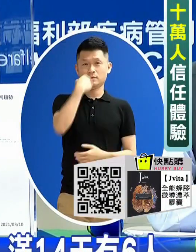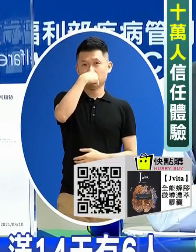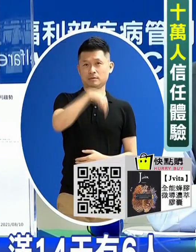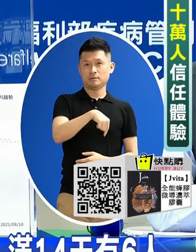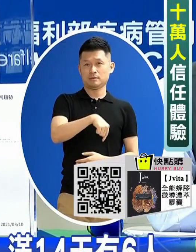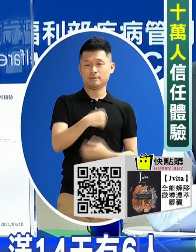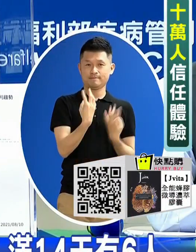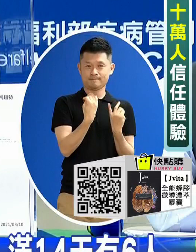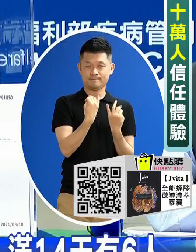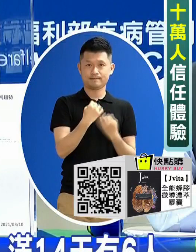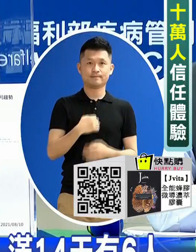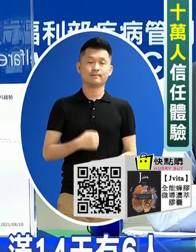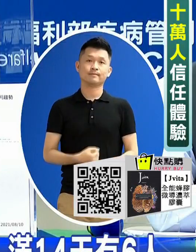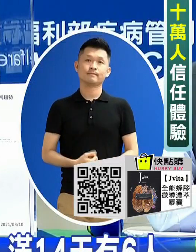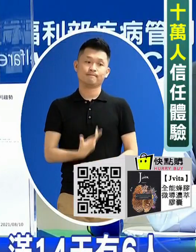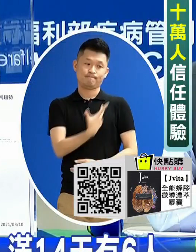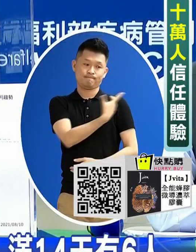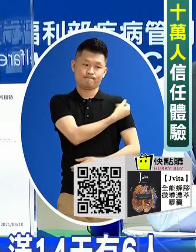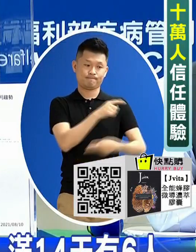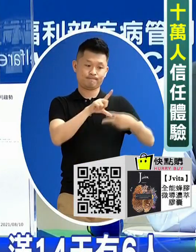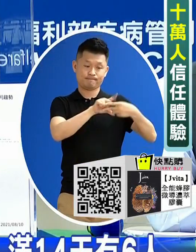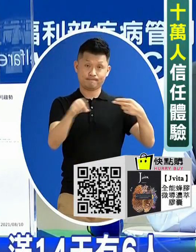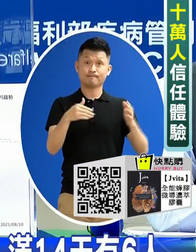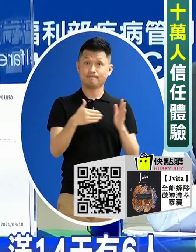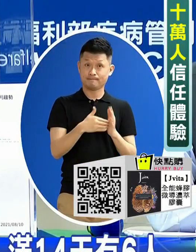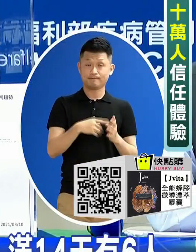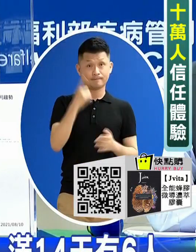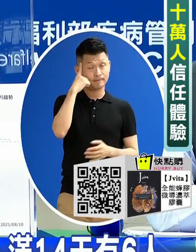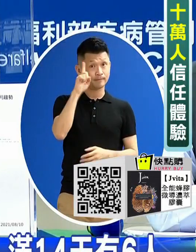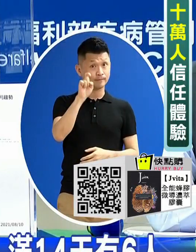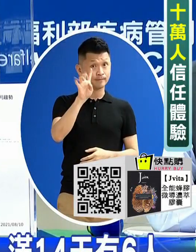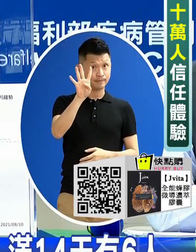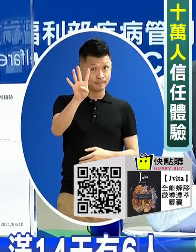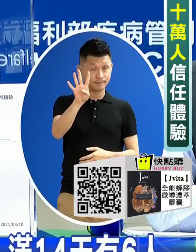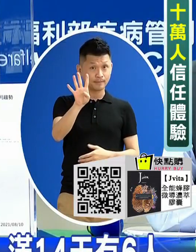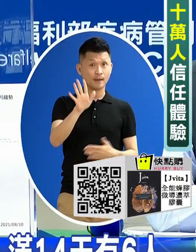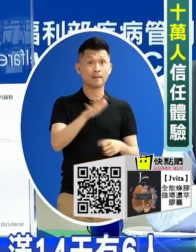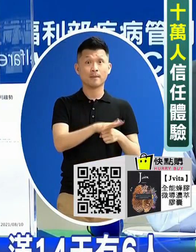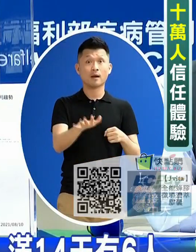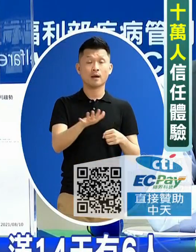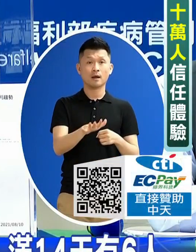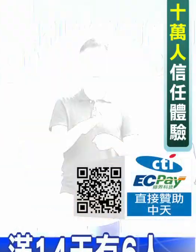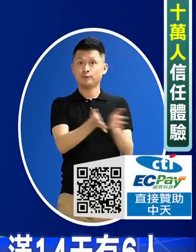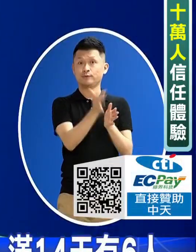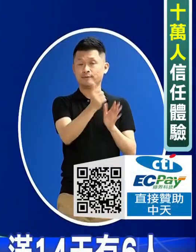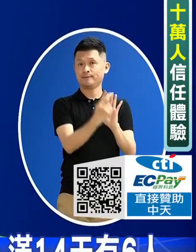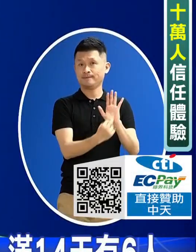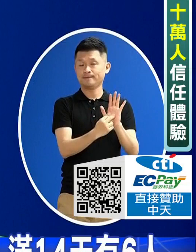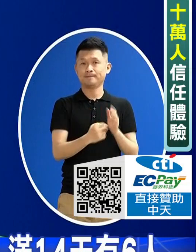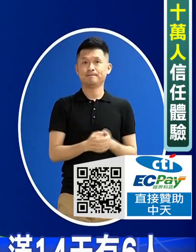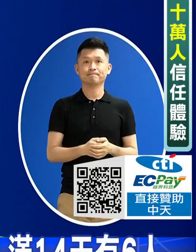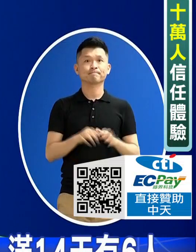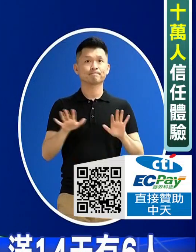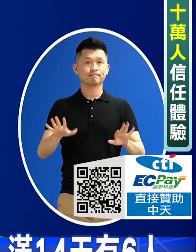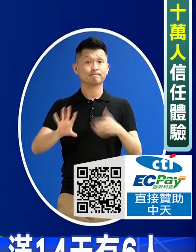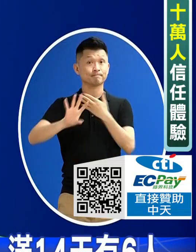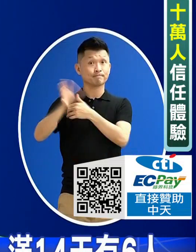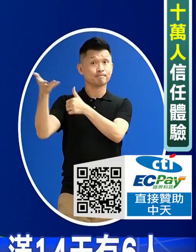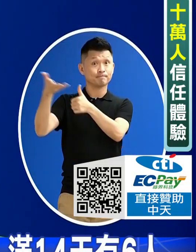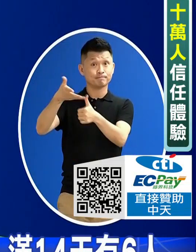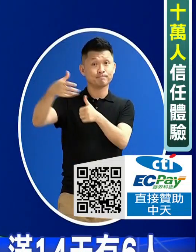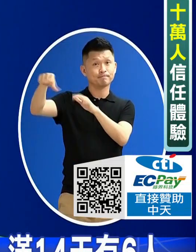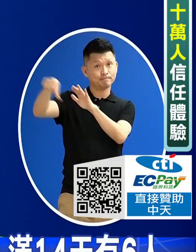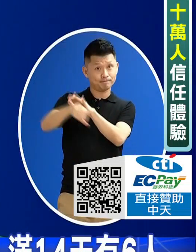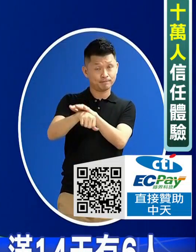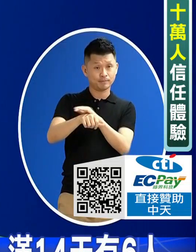的数字，那打完两剂，那经过14天之后再染疫的有6例。 今天的境外移入的